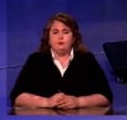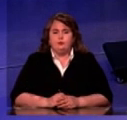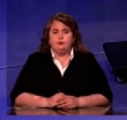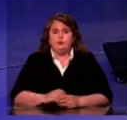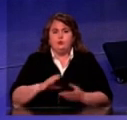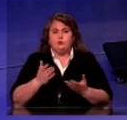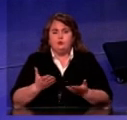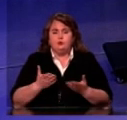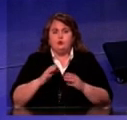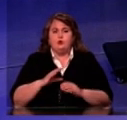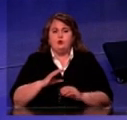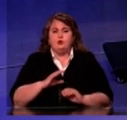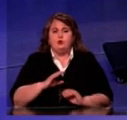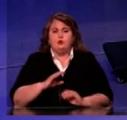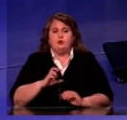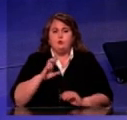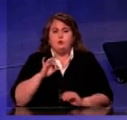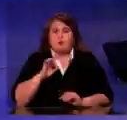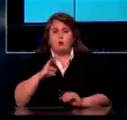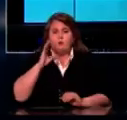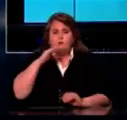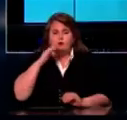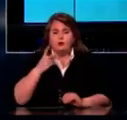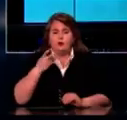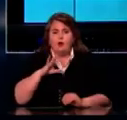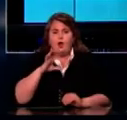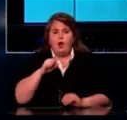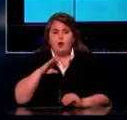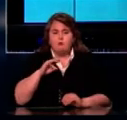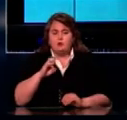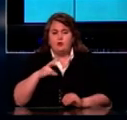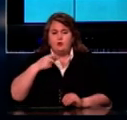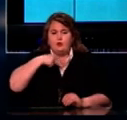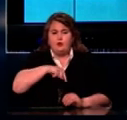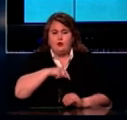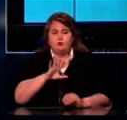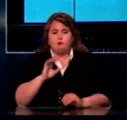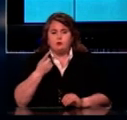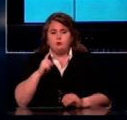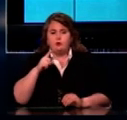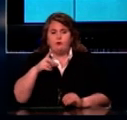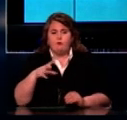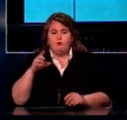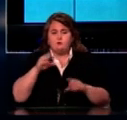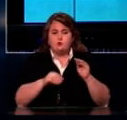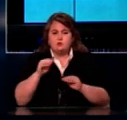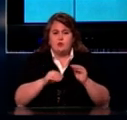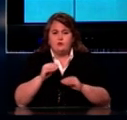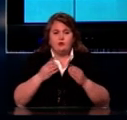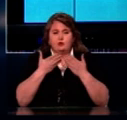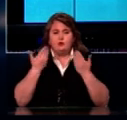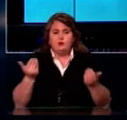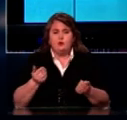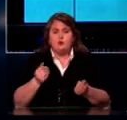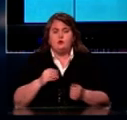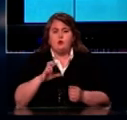Итак, реакции с бромной водой для метиламина не характерны, потому что в его составе нет